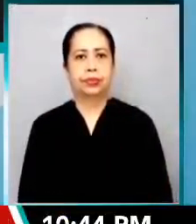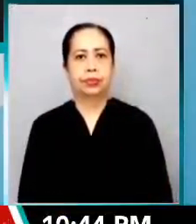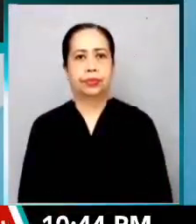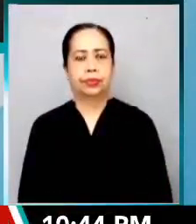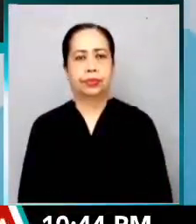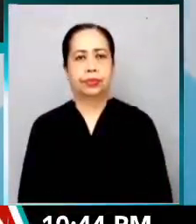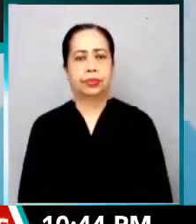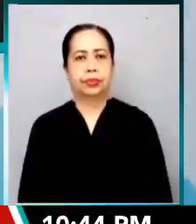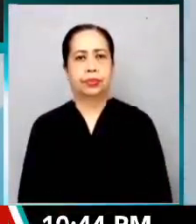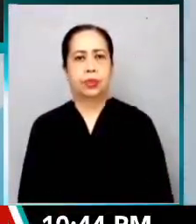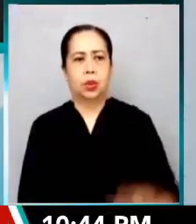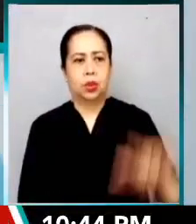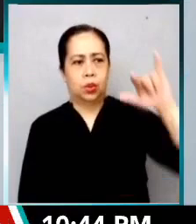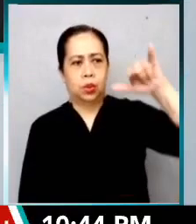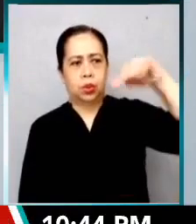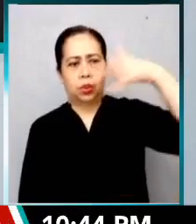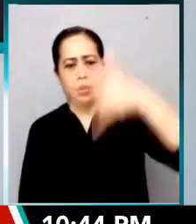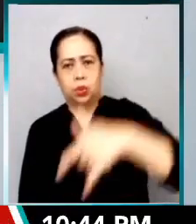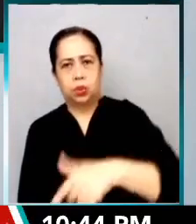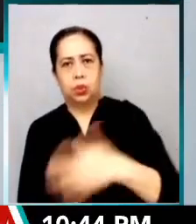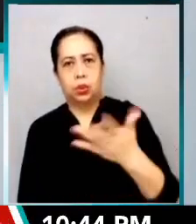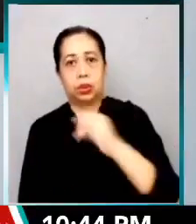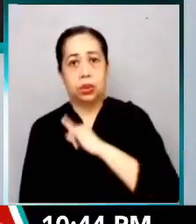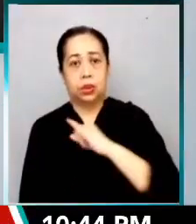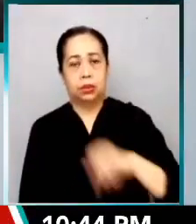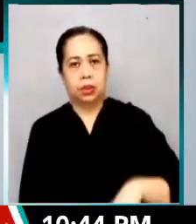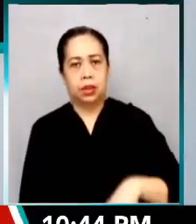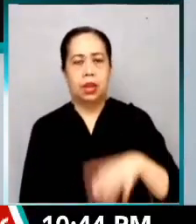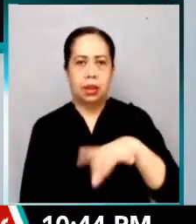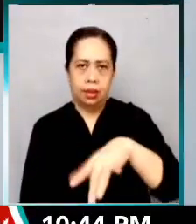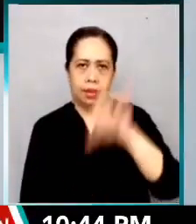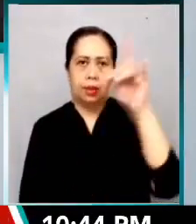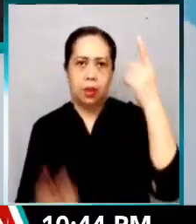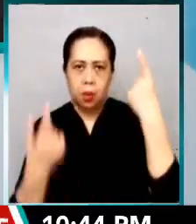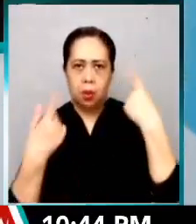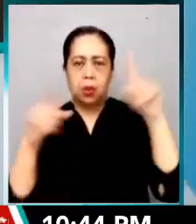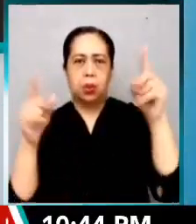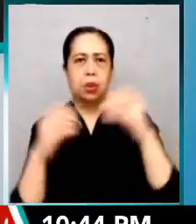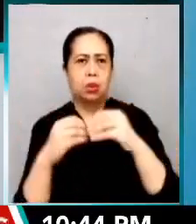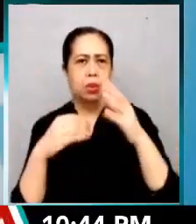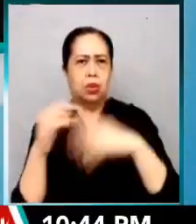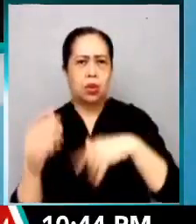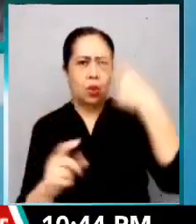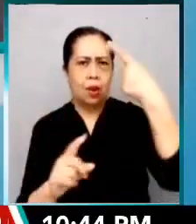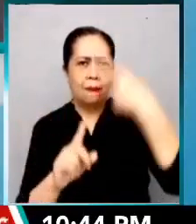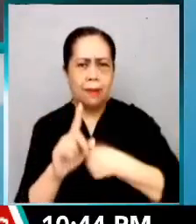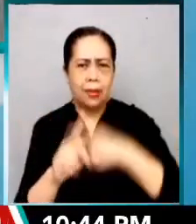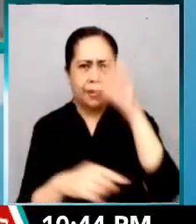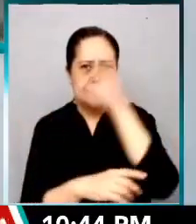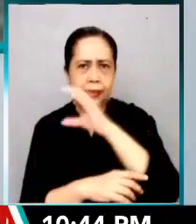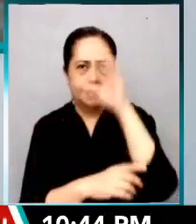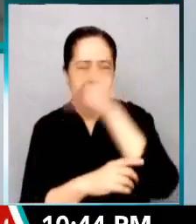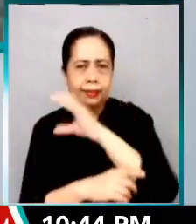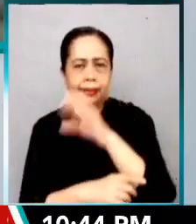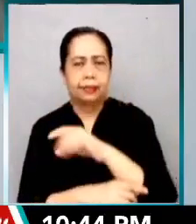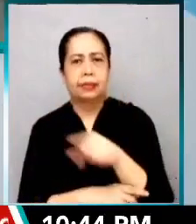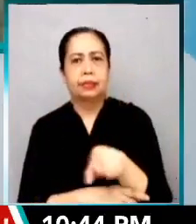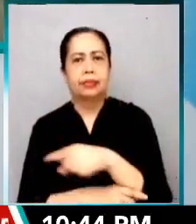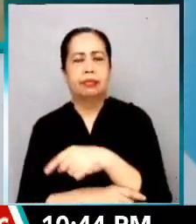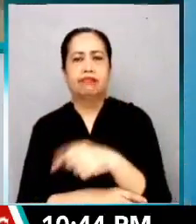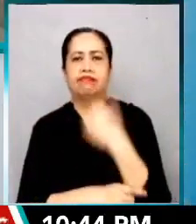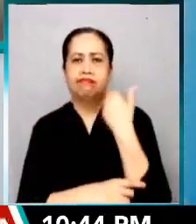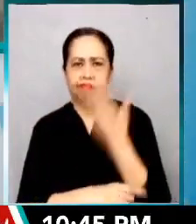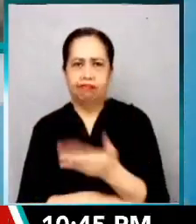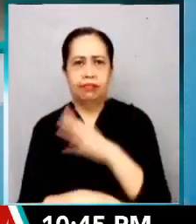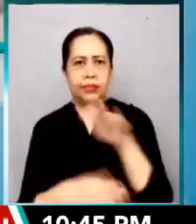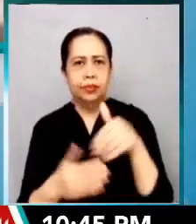Bumagsak na Cessna plane sa Isabela, nahanap na matapos ang mahigit isang buwan. Hindi nakaligtas ang limang sakay nito